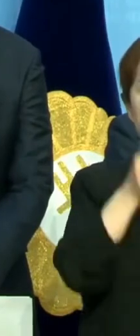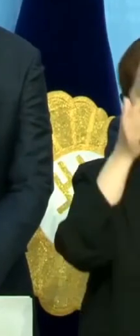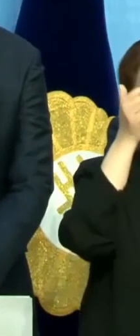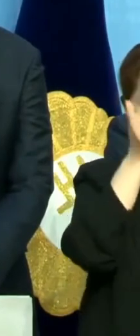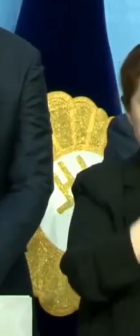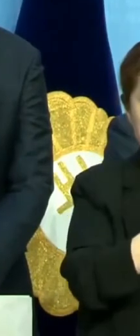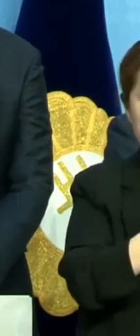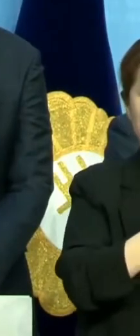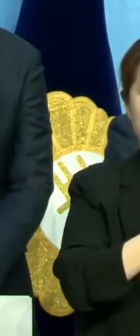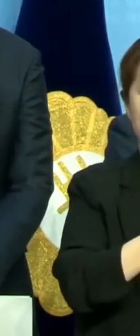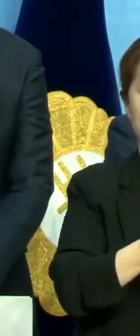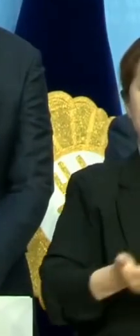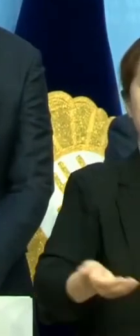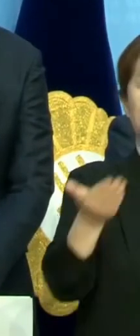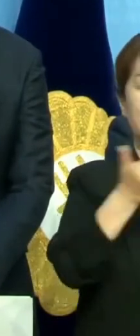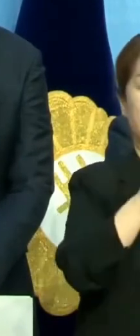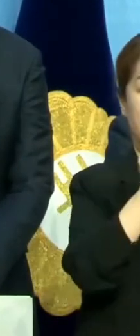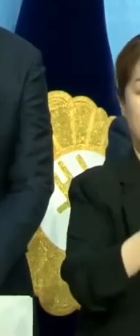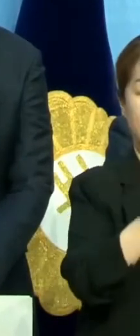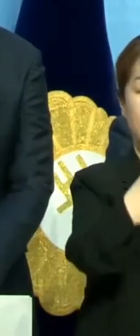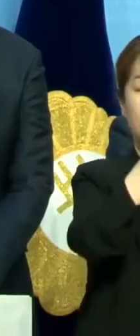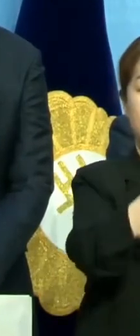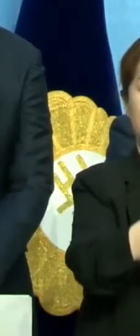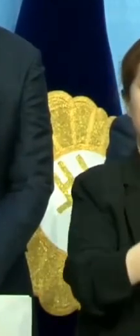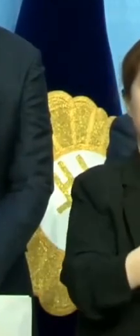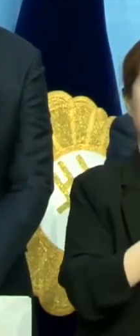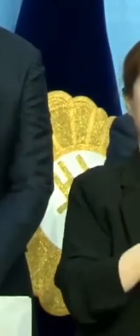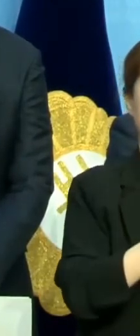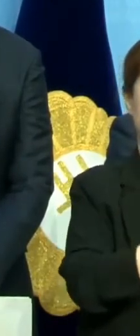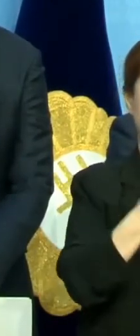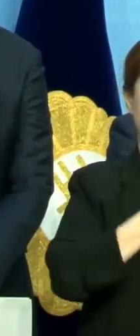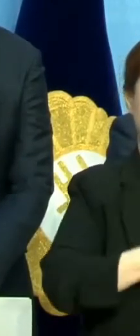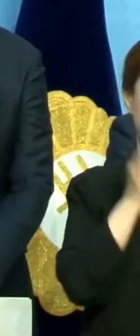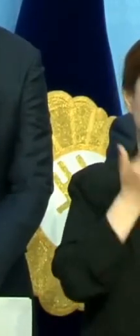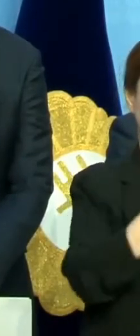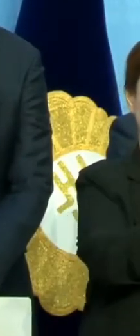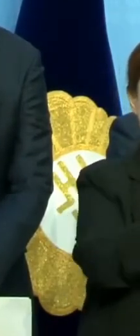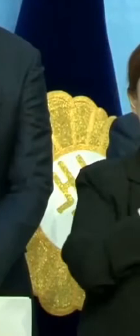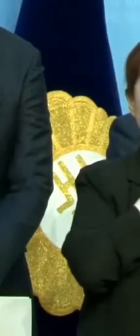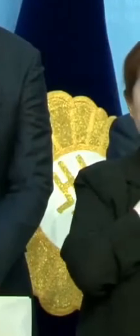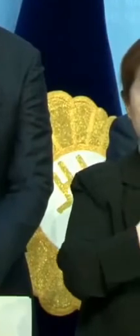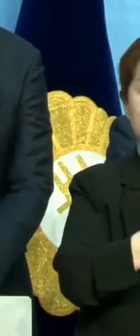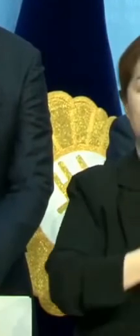마지막으로 여러분들 계신 데서 한마디 하겠습니다.